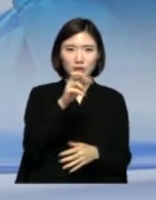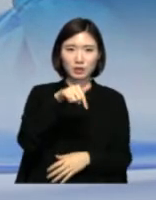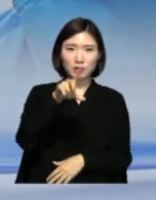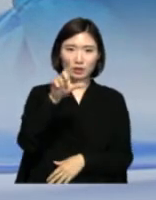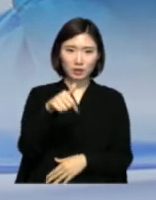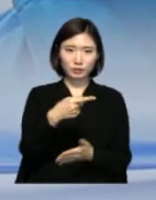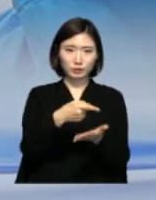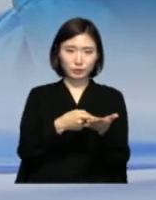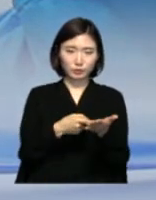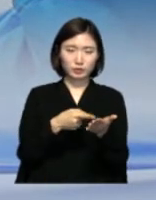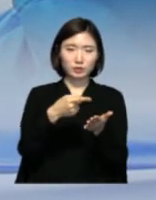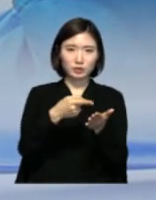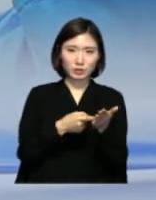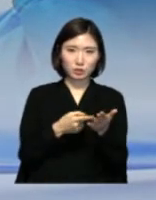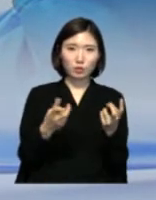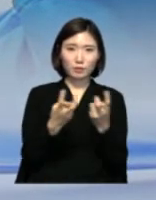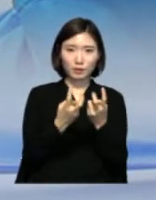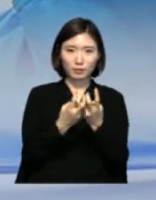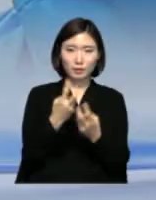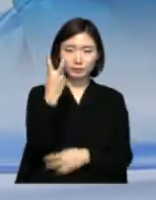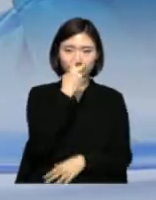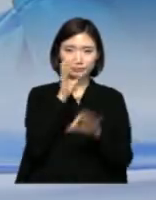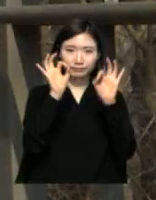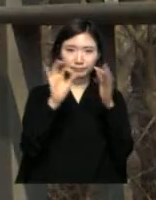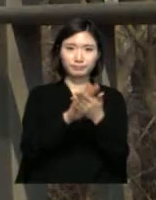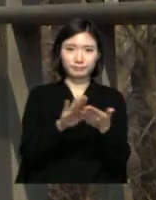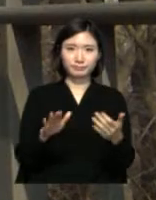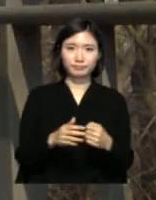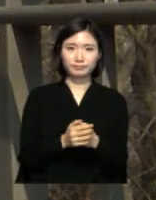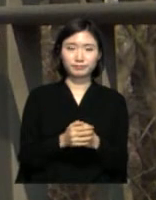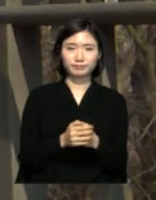수술과 치료법에 대해 살펴봅니다. 지역배 기자입니다.